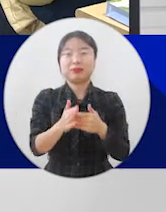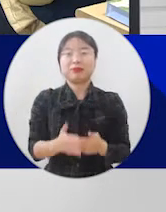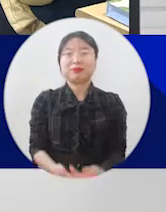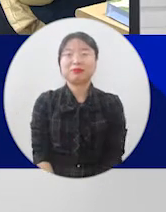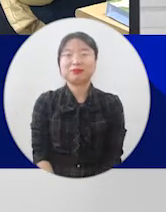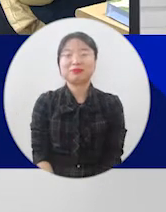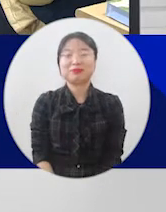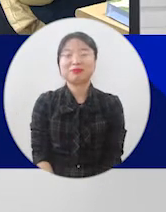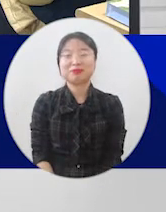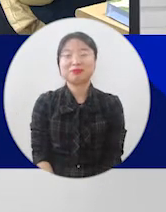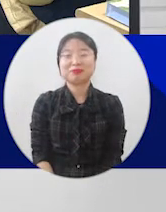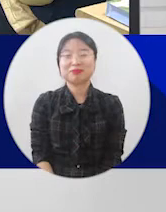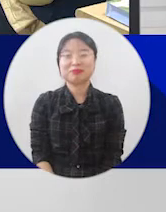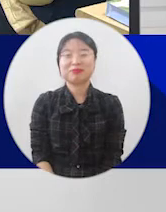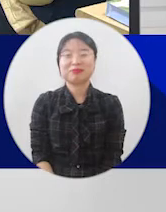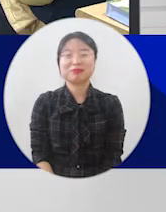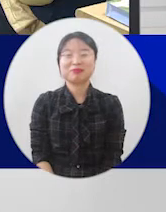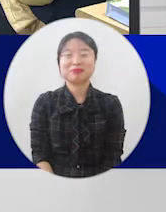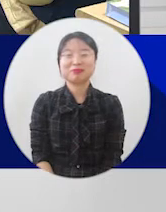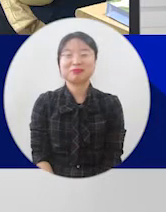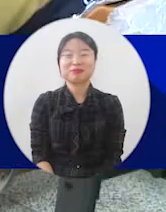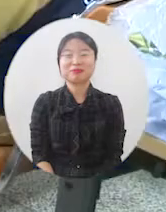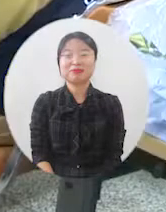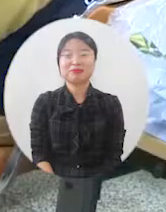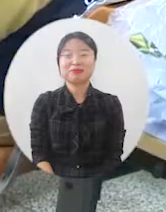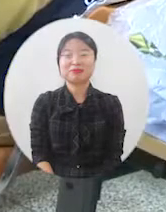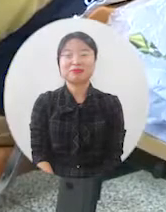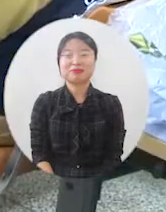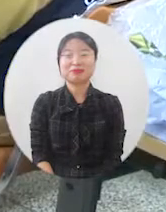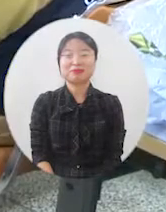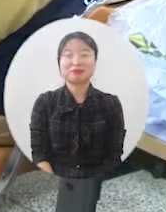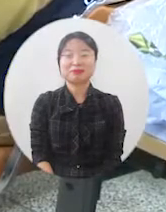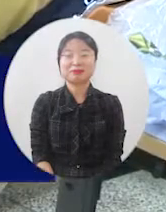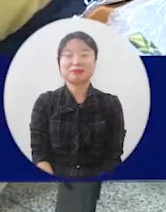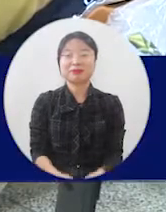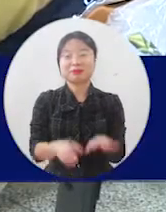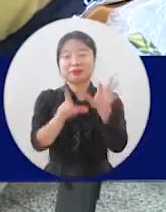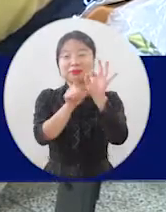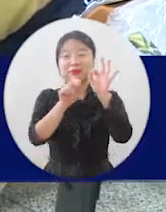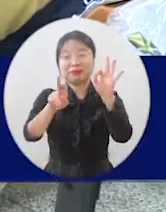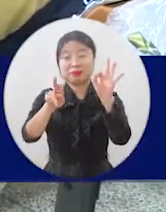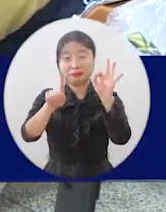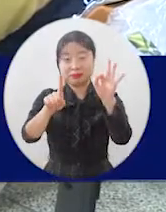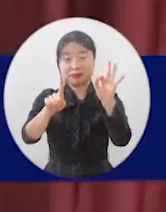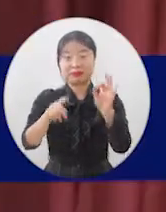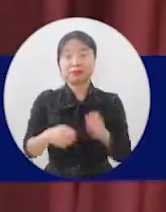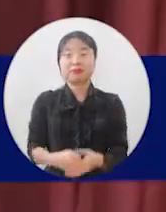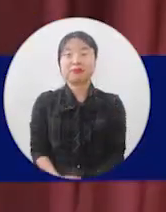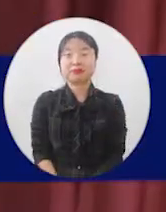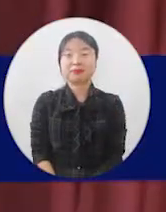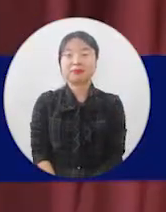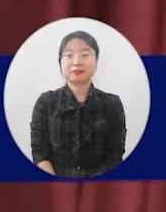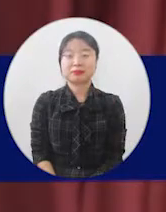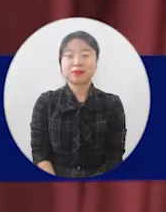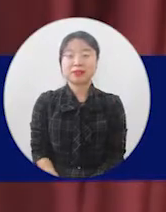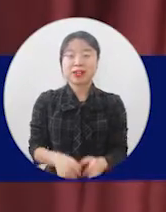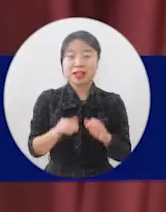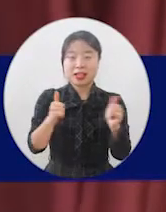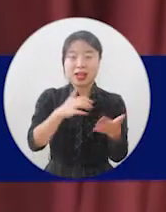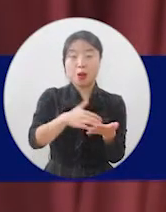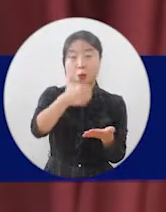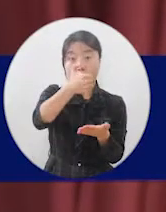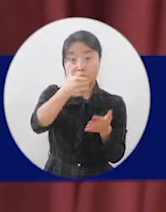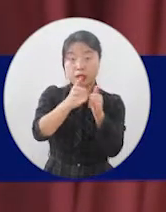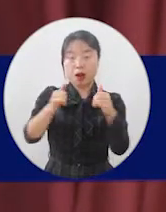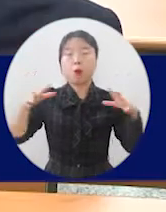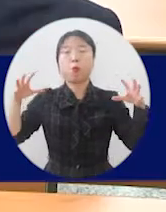기여한 유공자에게 표창을 전달했습니다. 10월 21일 재향군인회관에서 관계자 50여 명이 참석한